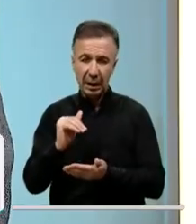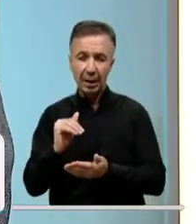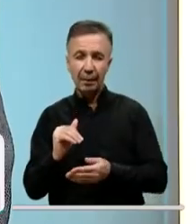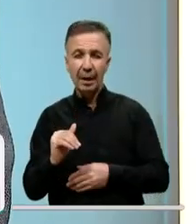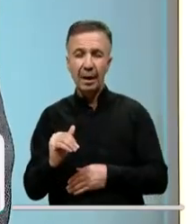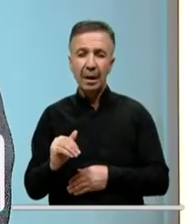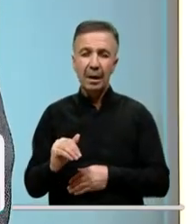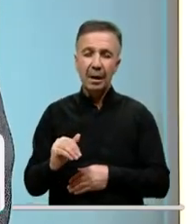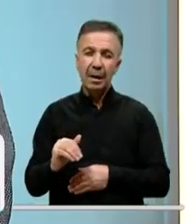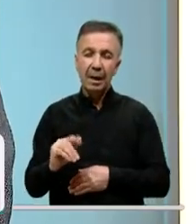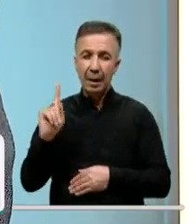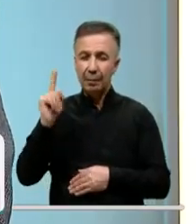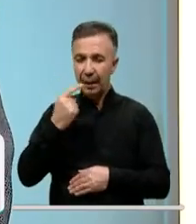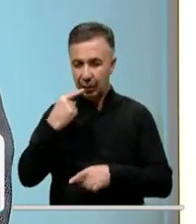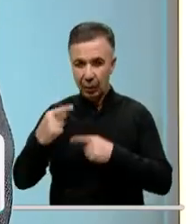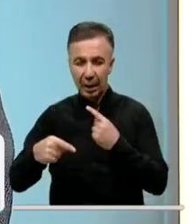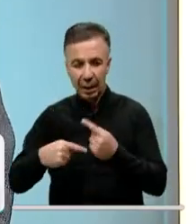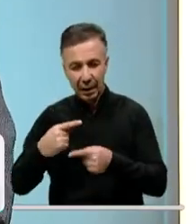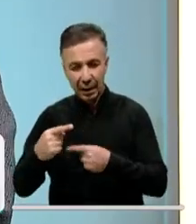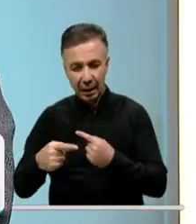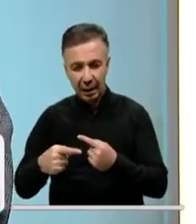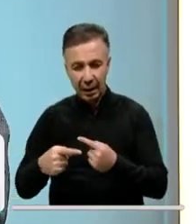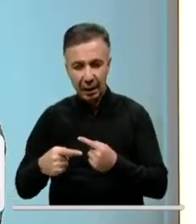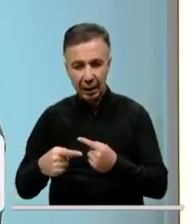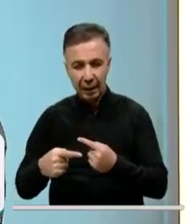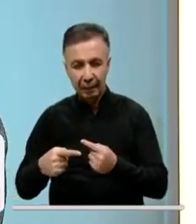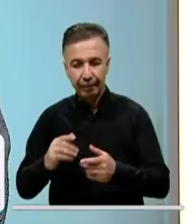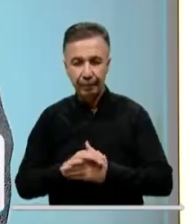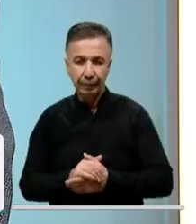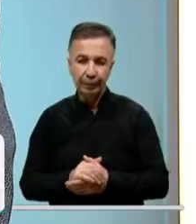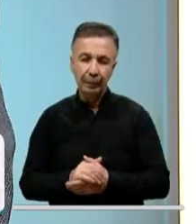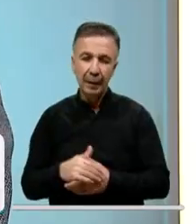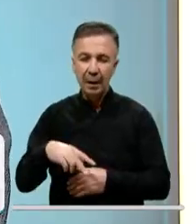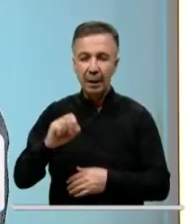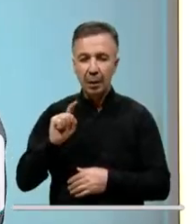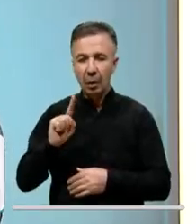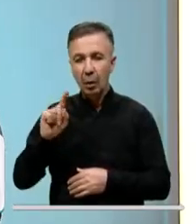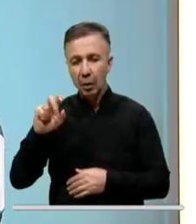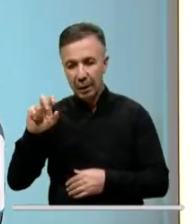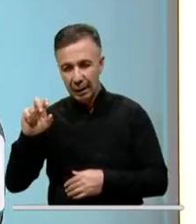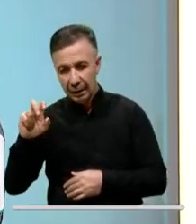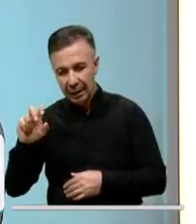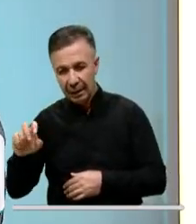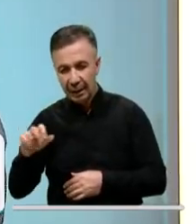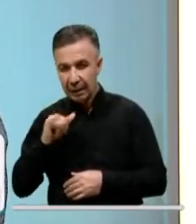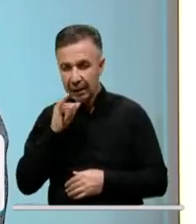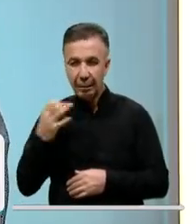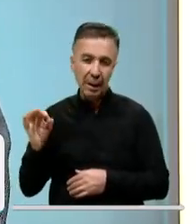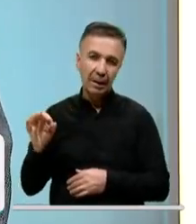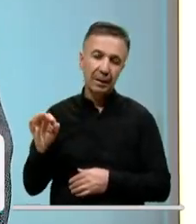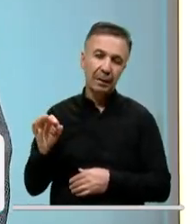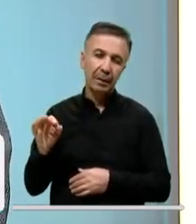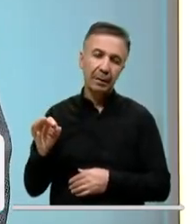birikimler ve bütün elindeki birikimin 80.18 gram